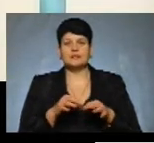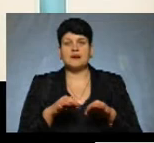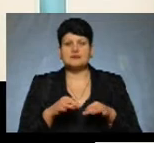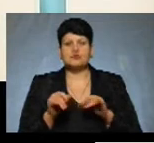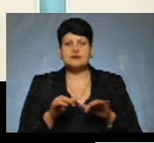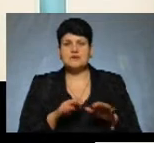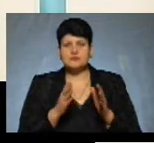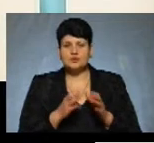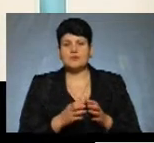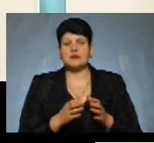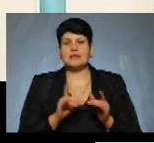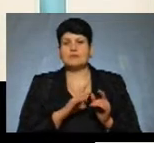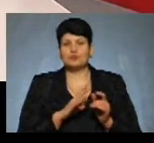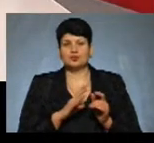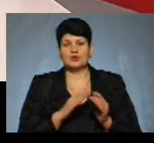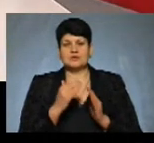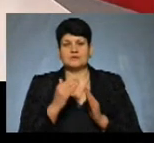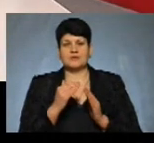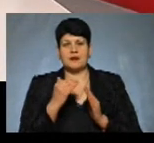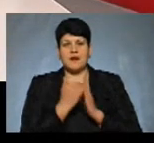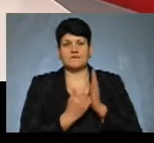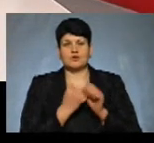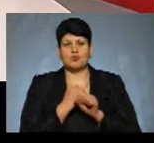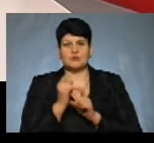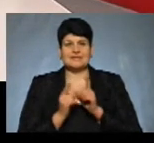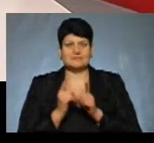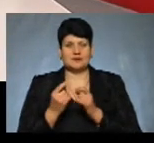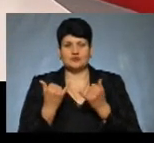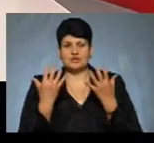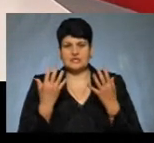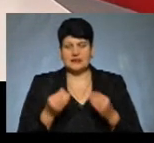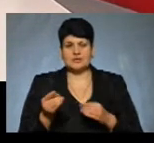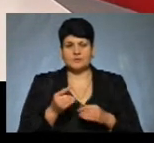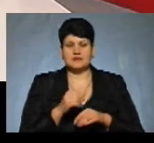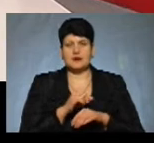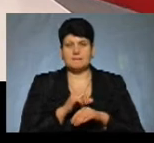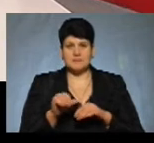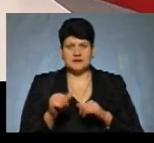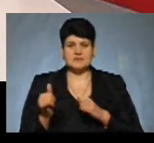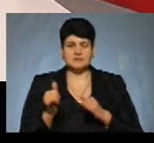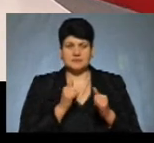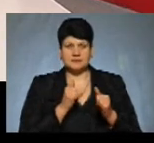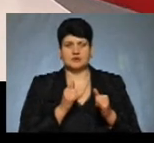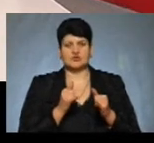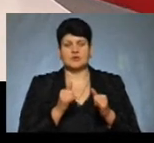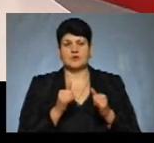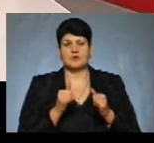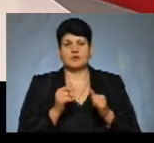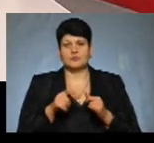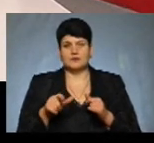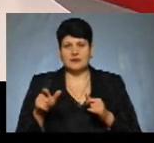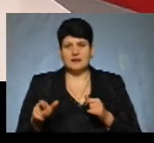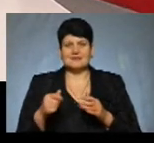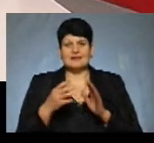засобів. І також було збільшено графік роботи. І на сьогоднішній день Тернопільська митниця забезпечує оформлення транспортних засобів громадян з